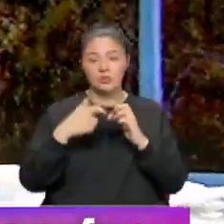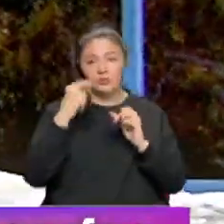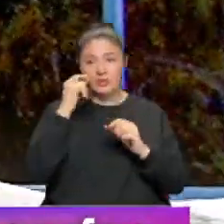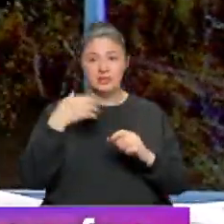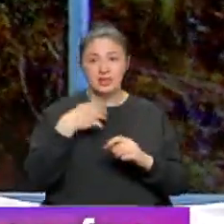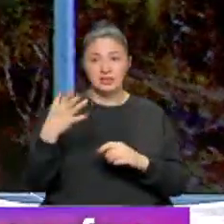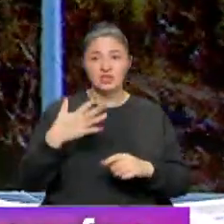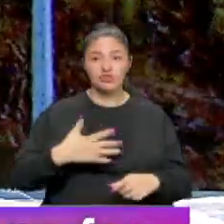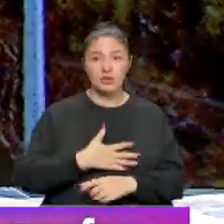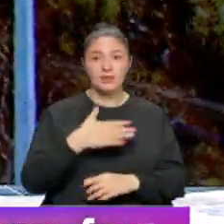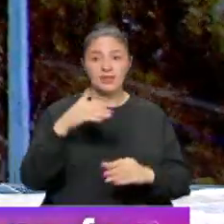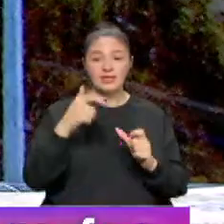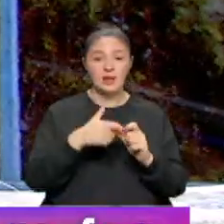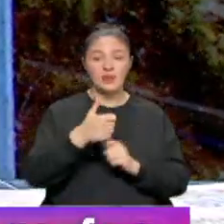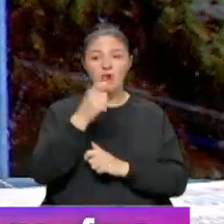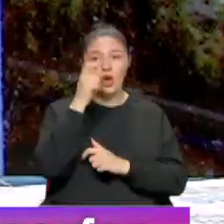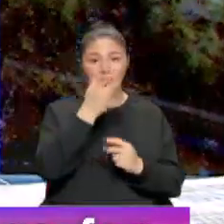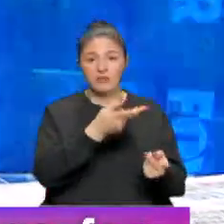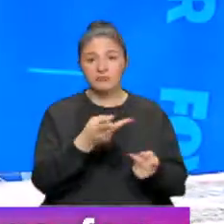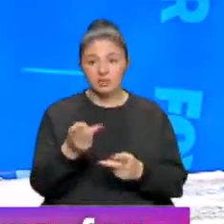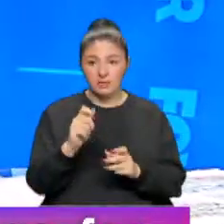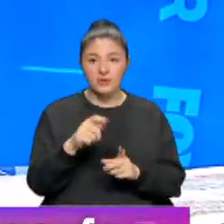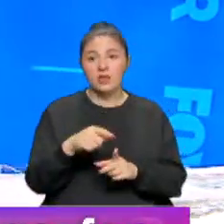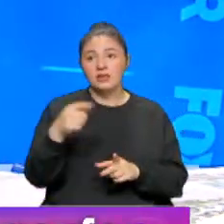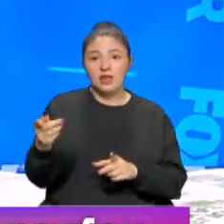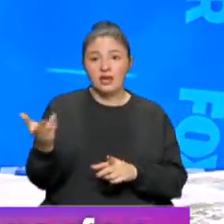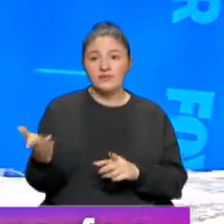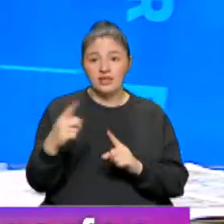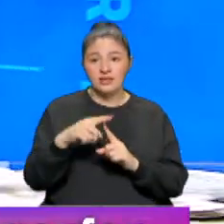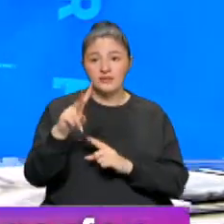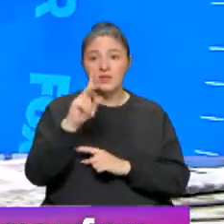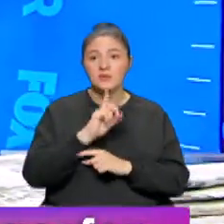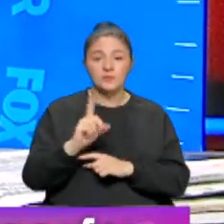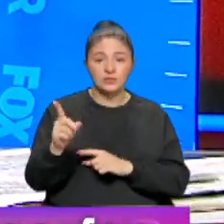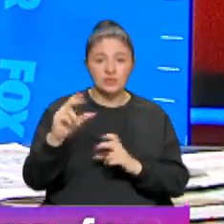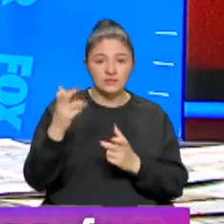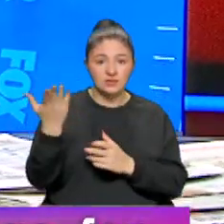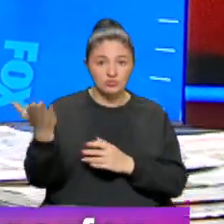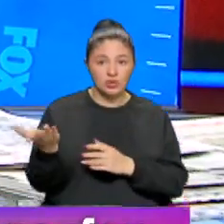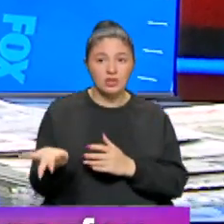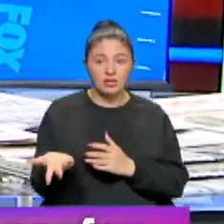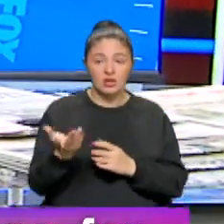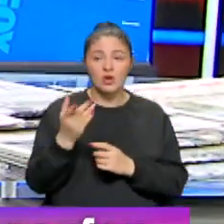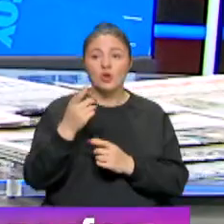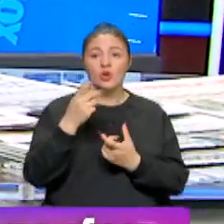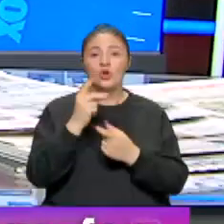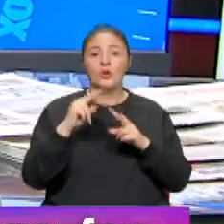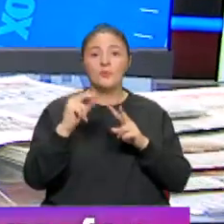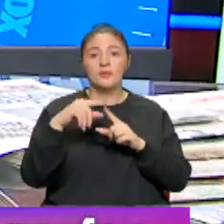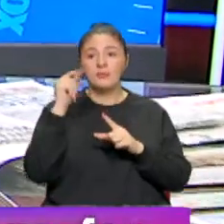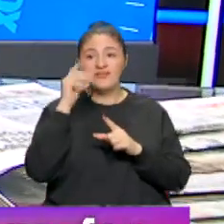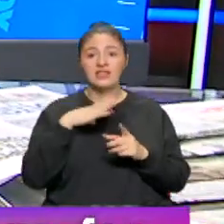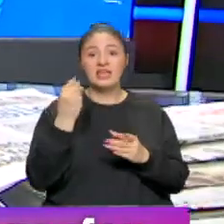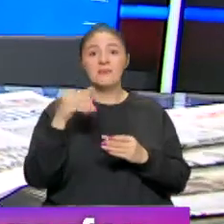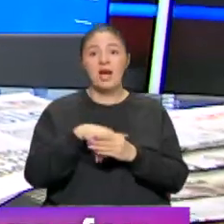Cumhuriyet Halk Partisi genel başkanı Özgür Özel'i ağırladı diğer tarafta tv100 televizyonunda da ümit dikbayır Hani